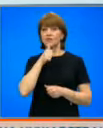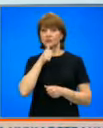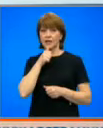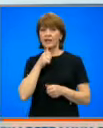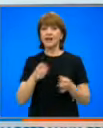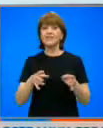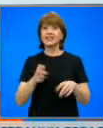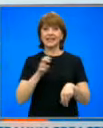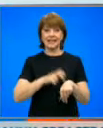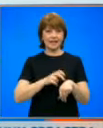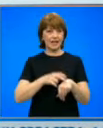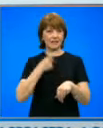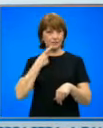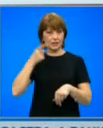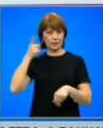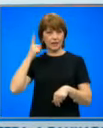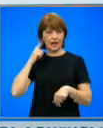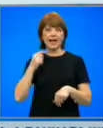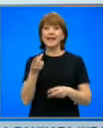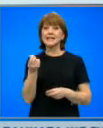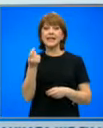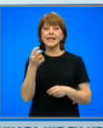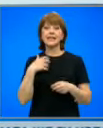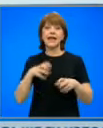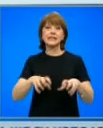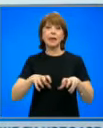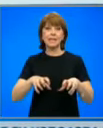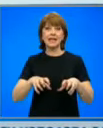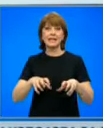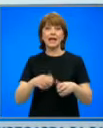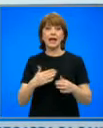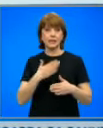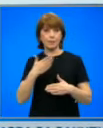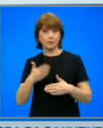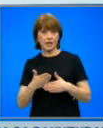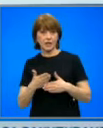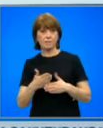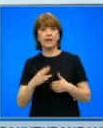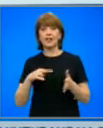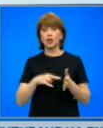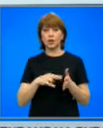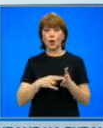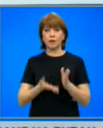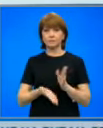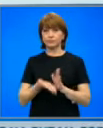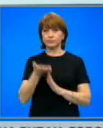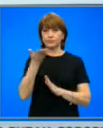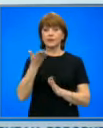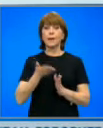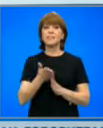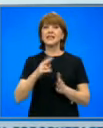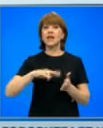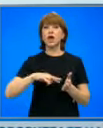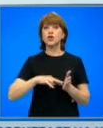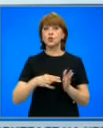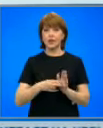В средата на декември миналата година цените бяха замразени. За последен път токът и на парното поскъпнаха през юли. През трите